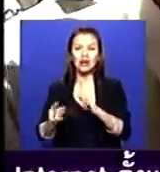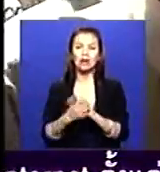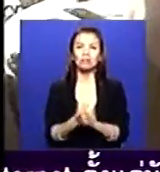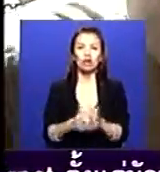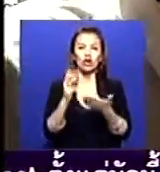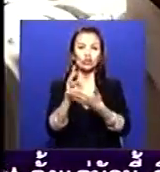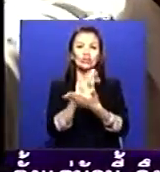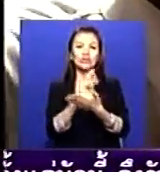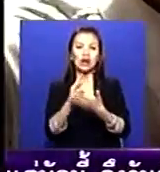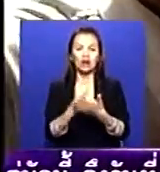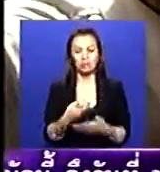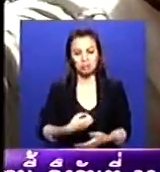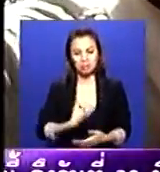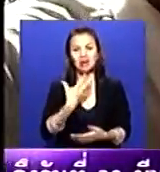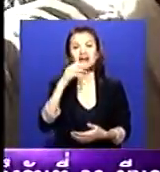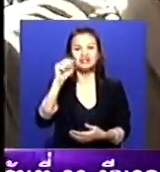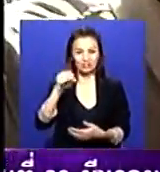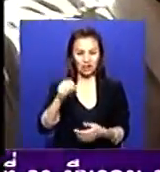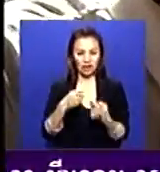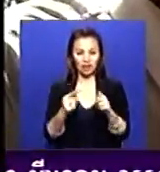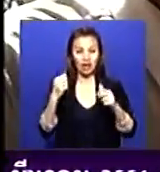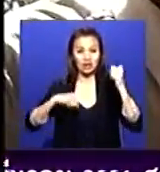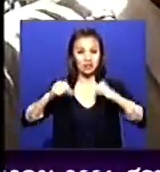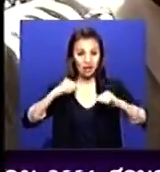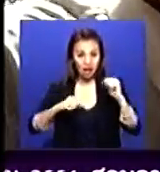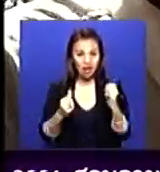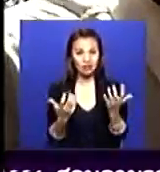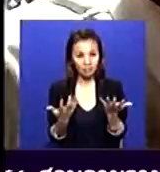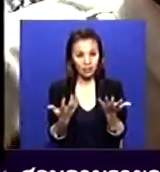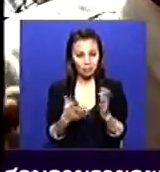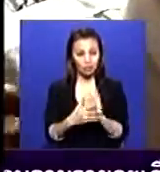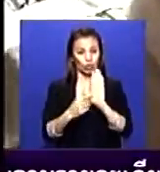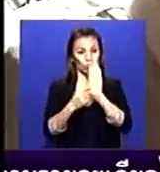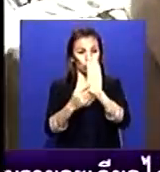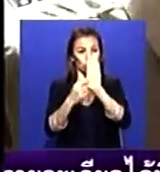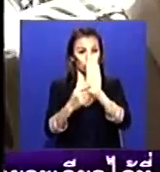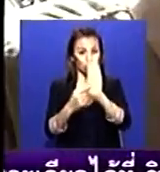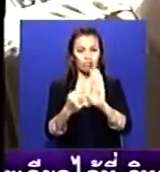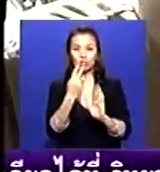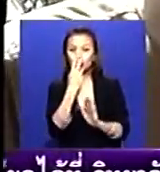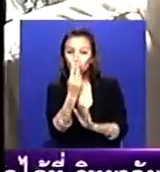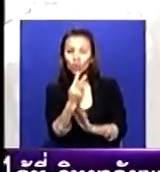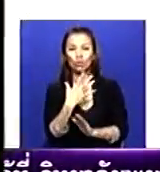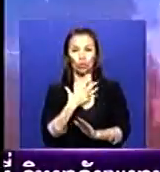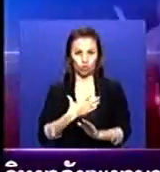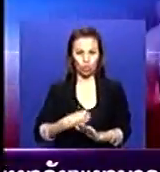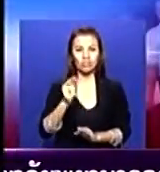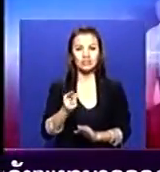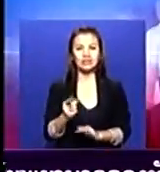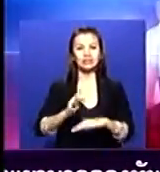ะจะไม่ค่อยสนใจเท่าไหร่แต่ถ้าเกิดเป็นการแสดงเป็นการที่โชว์ให้ผู้ใหญ่เขาเห็นเนี่ยเขาจะชอบมาก